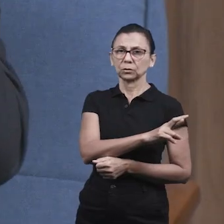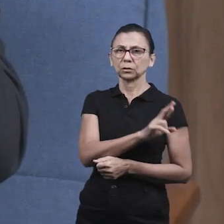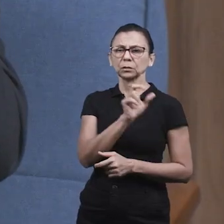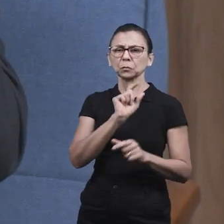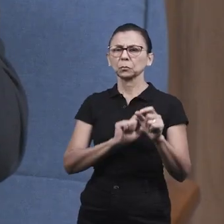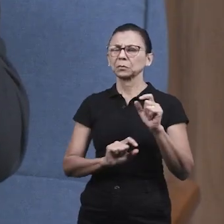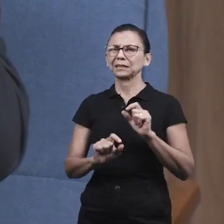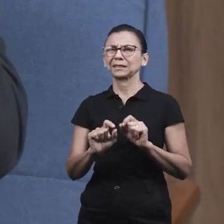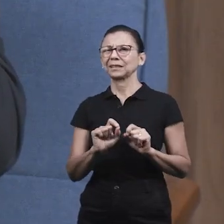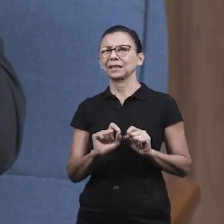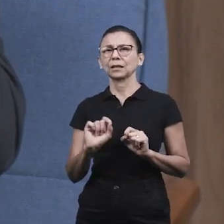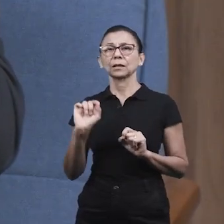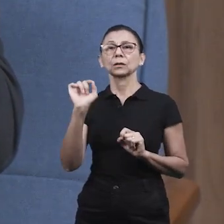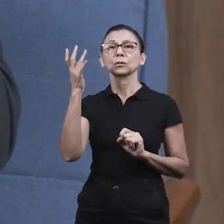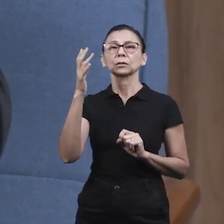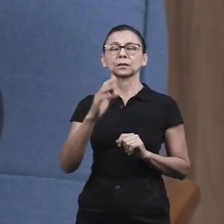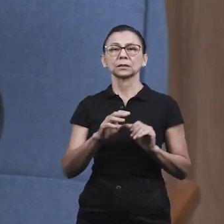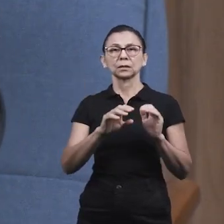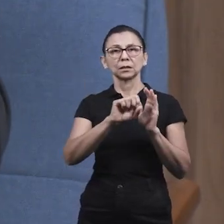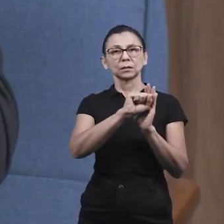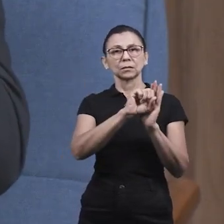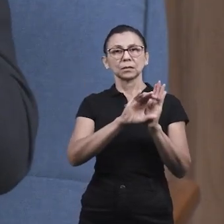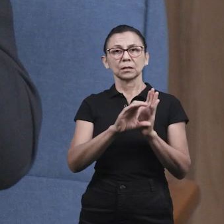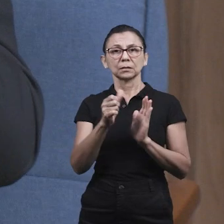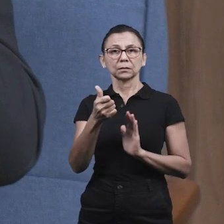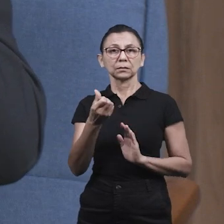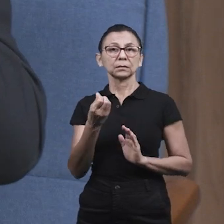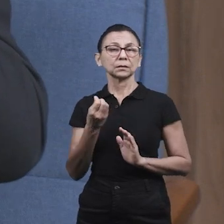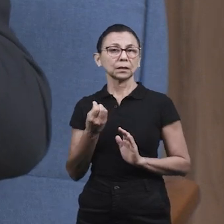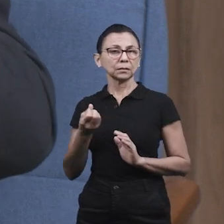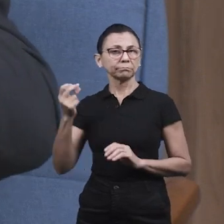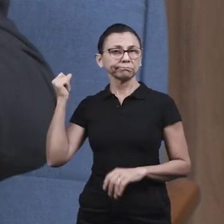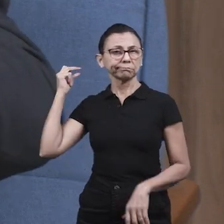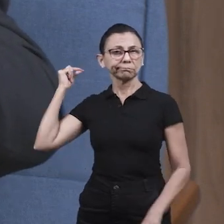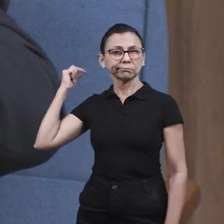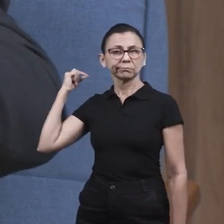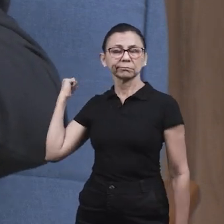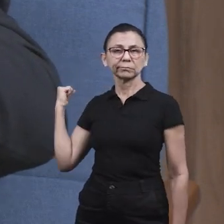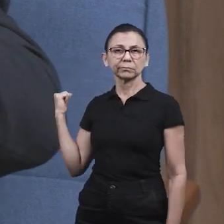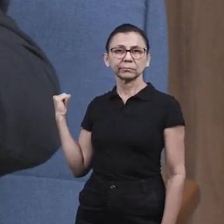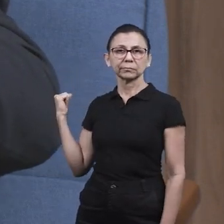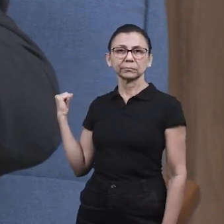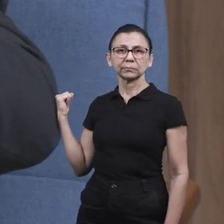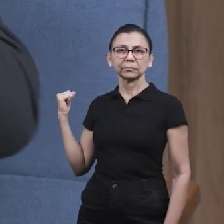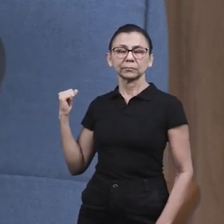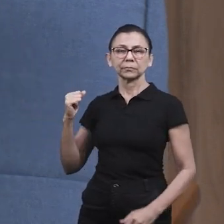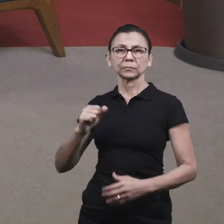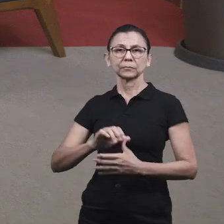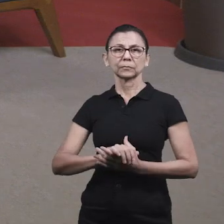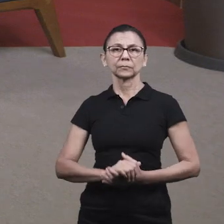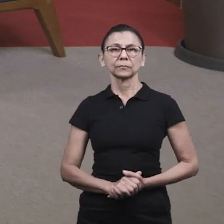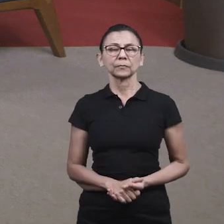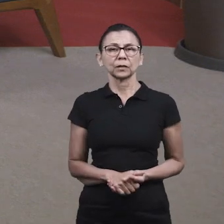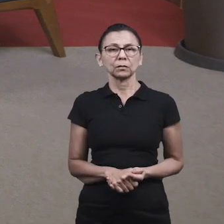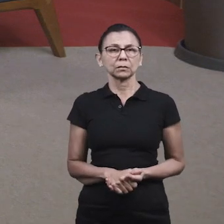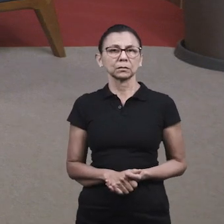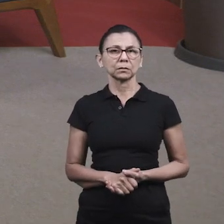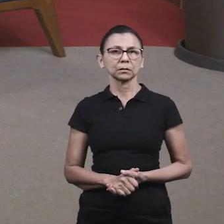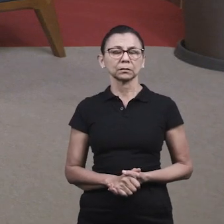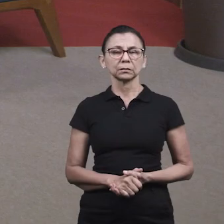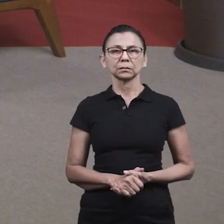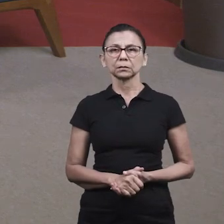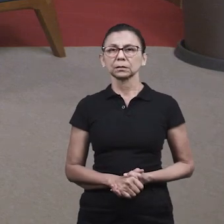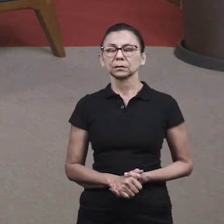Avec vous, nous sommes en train de parler sur les principes de la réforme religieuse. Afin que la réforme religieuse